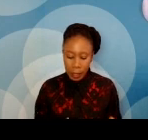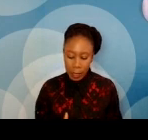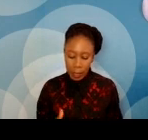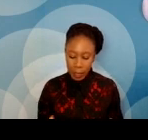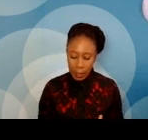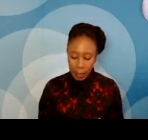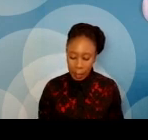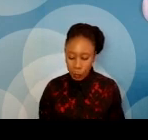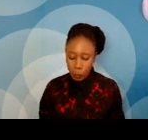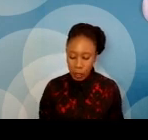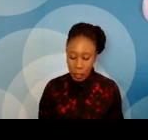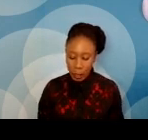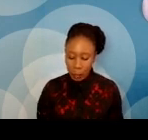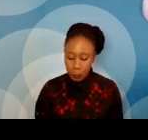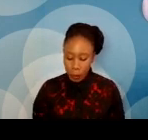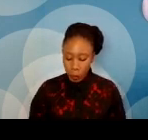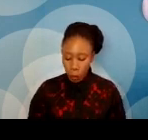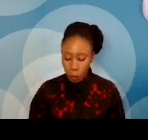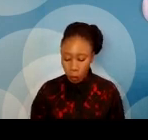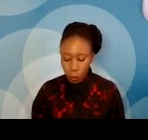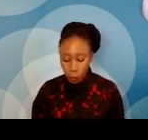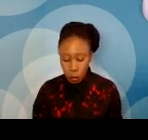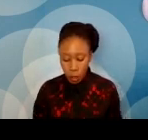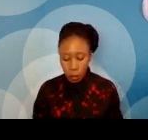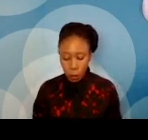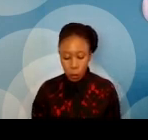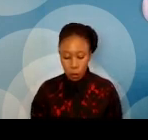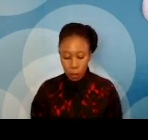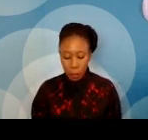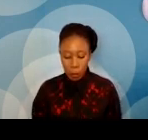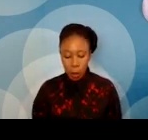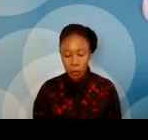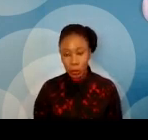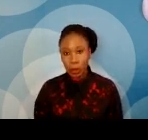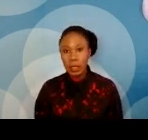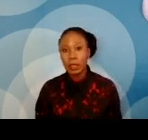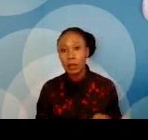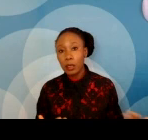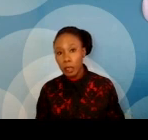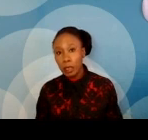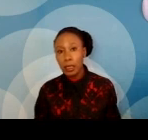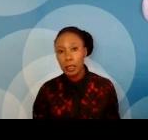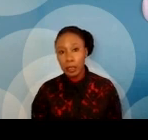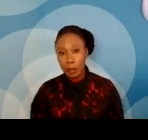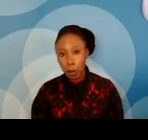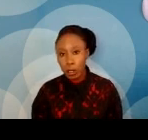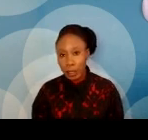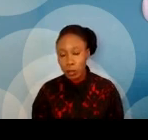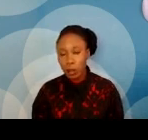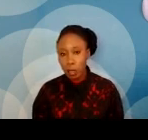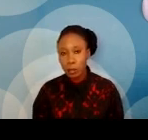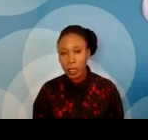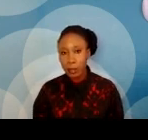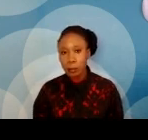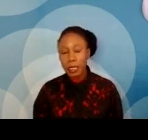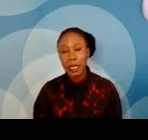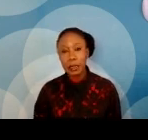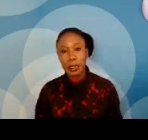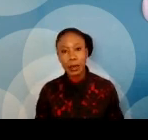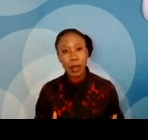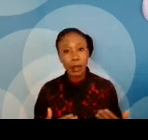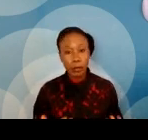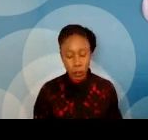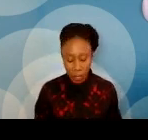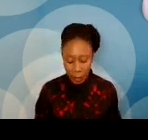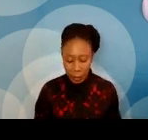mer heterogen och utifrån kön och kulturell bakgrund. Och resultatet blev att man